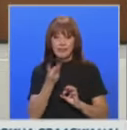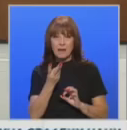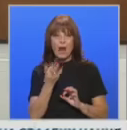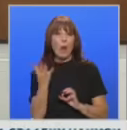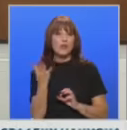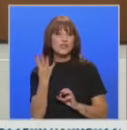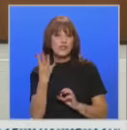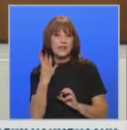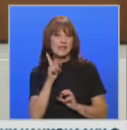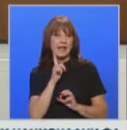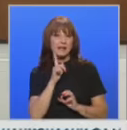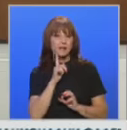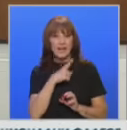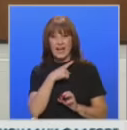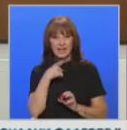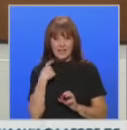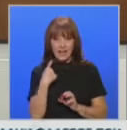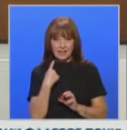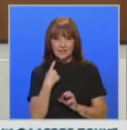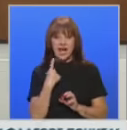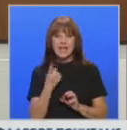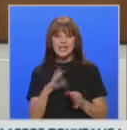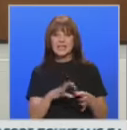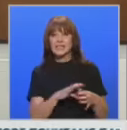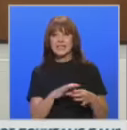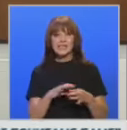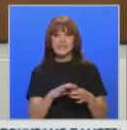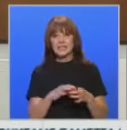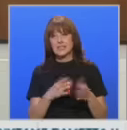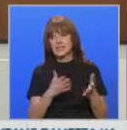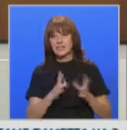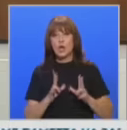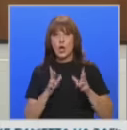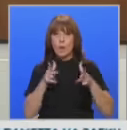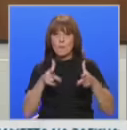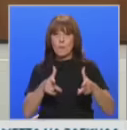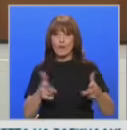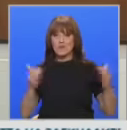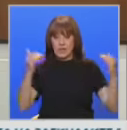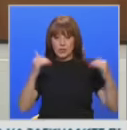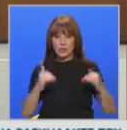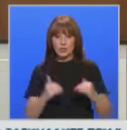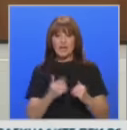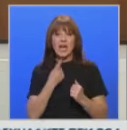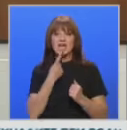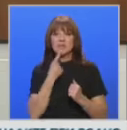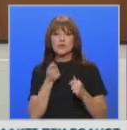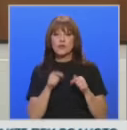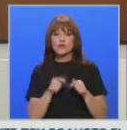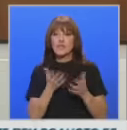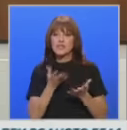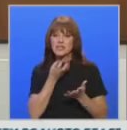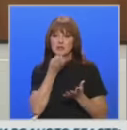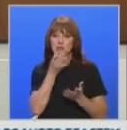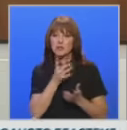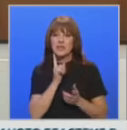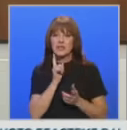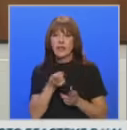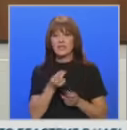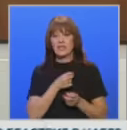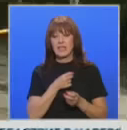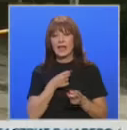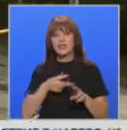са свързани с срутването на моста в Царево. Защо е станало това, трябва да кажат